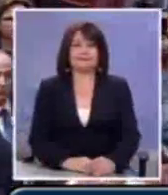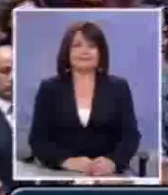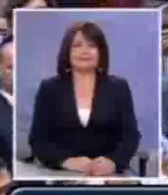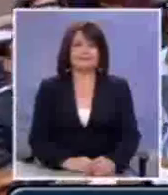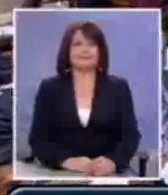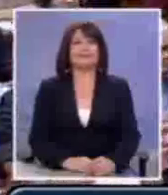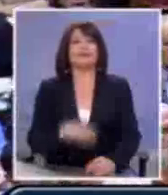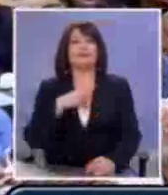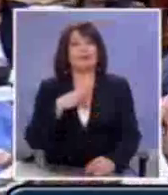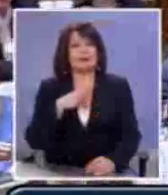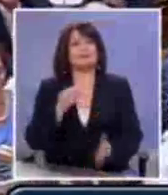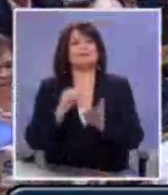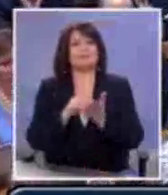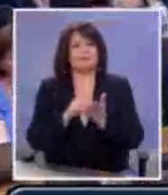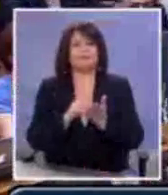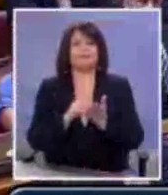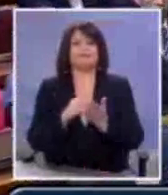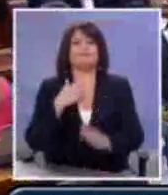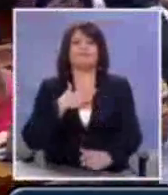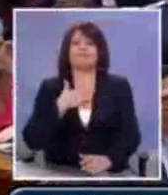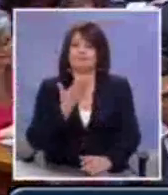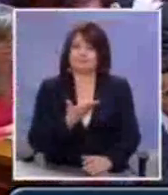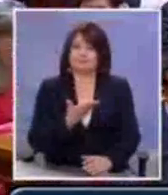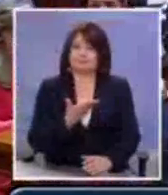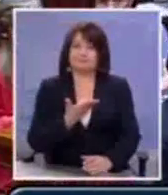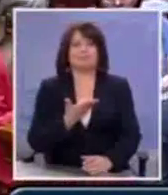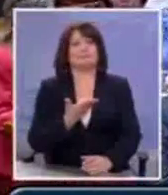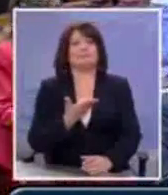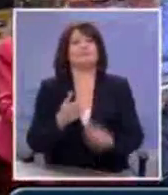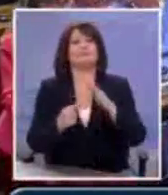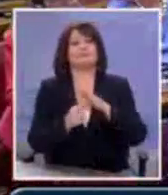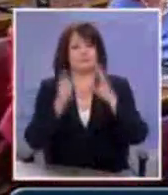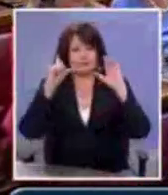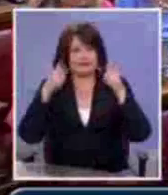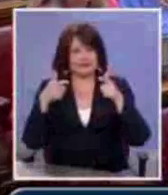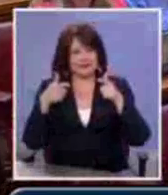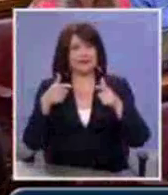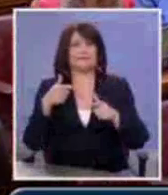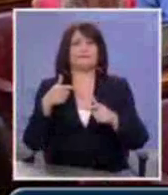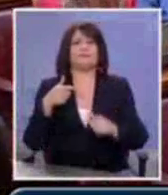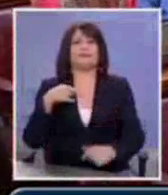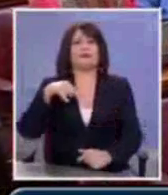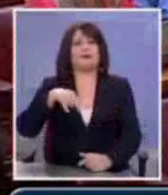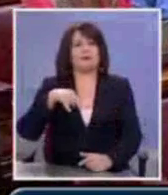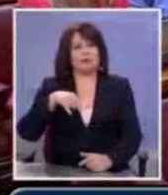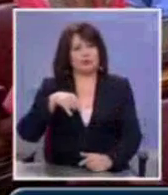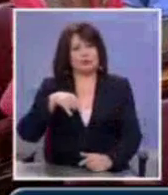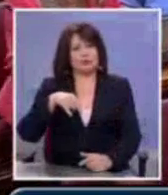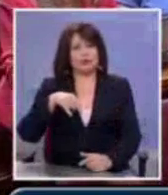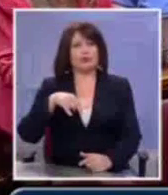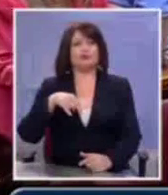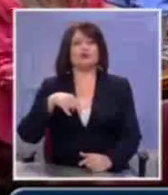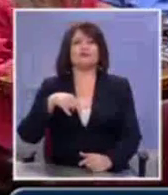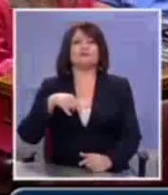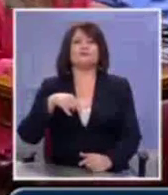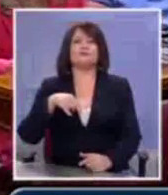Θα ήθελα επίσης να ευχαριστήσω τον Πρόεδρο της Δημοκρατίας που μολονότι